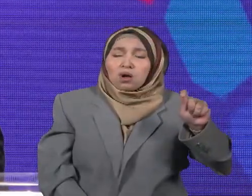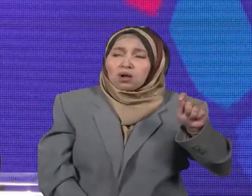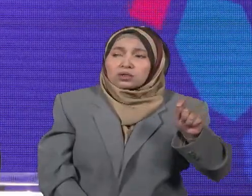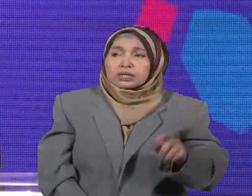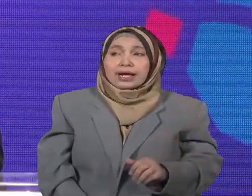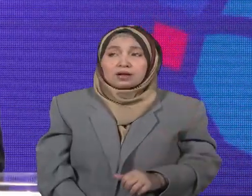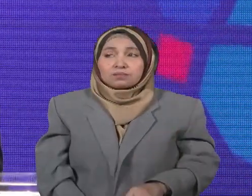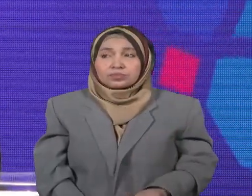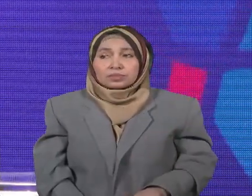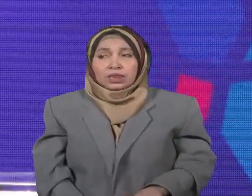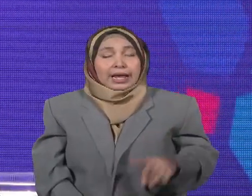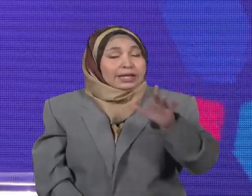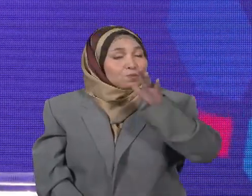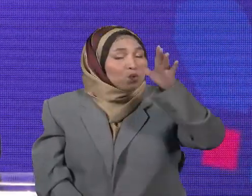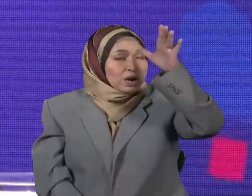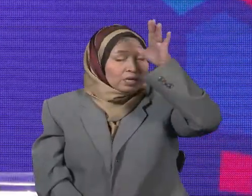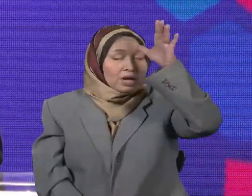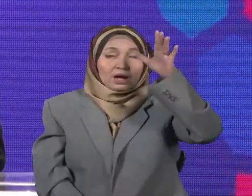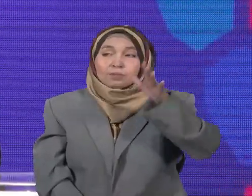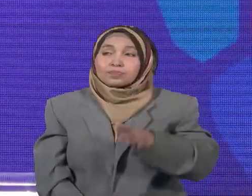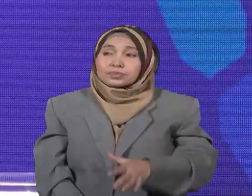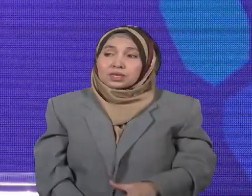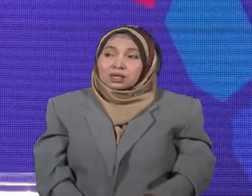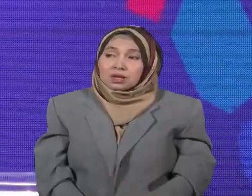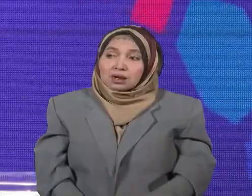وَيُرْبِي الصَّدَقَاتِ. Aywah, ibu-ibu, ayah-ayah, tuan-tuan dan puan-puan.